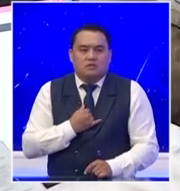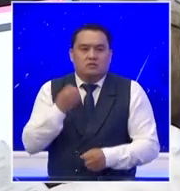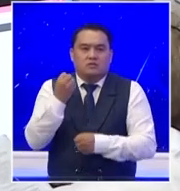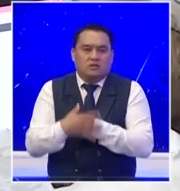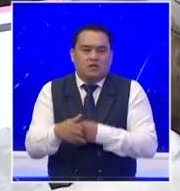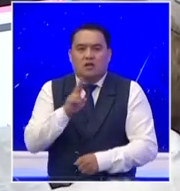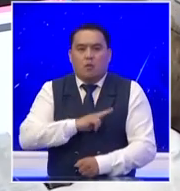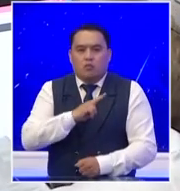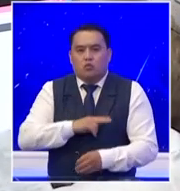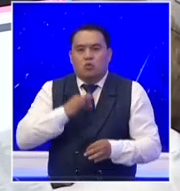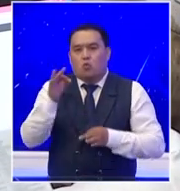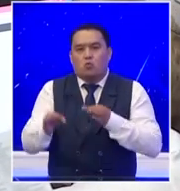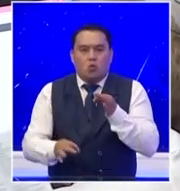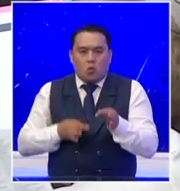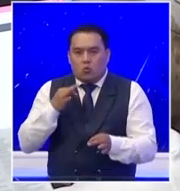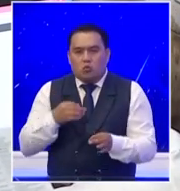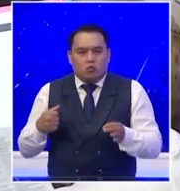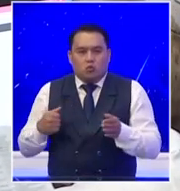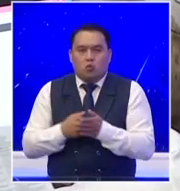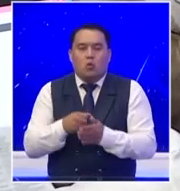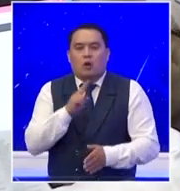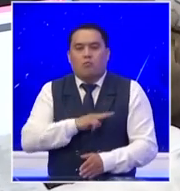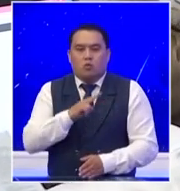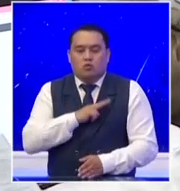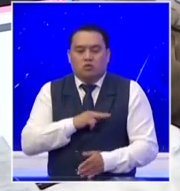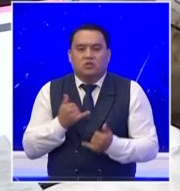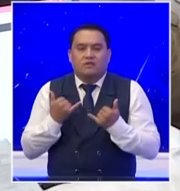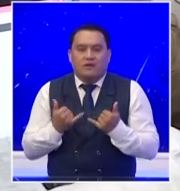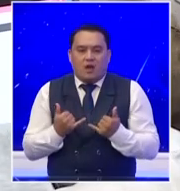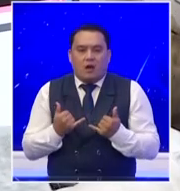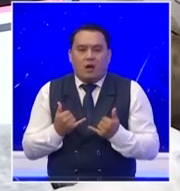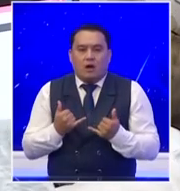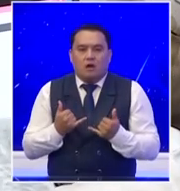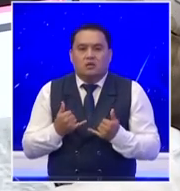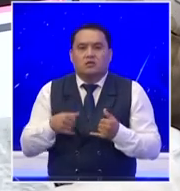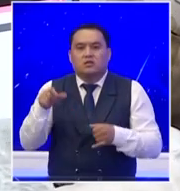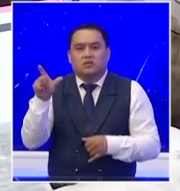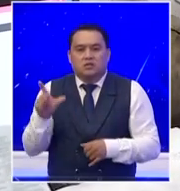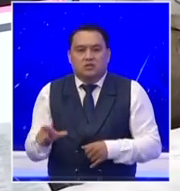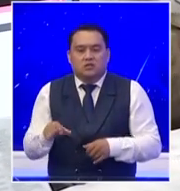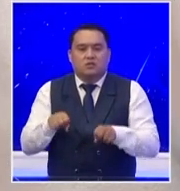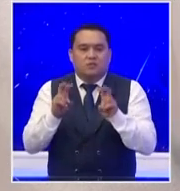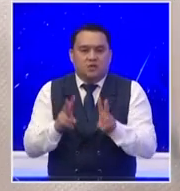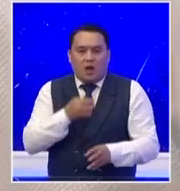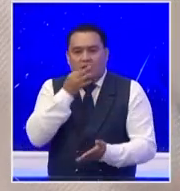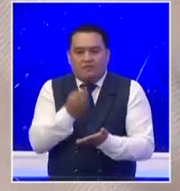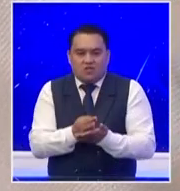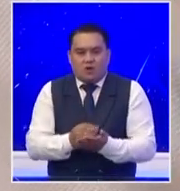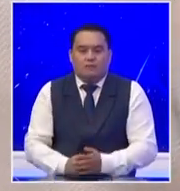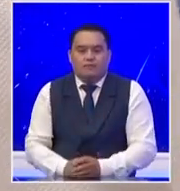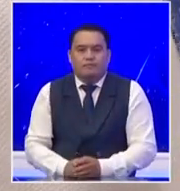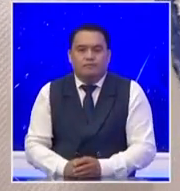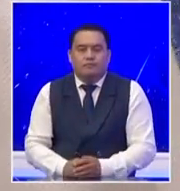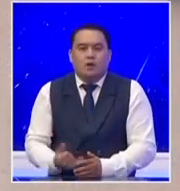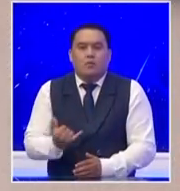колл-центр работает круглосуточно. До этого тоже работали круглосуточно. Операторы на все звонки отвечают. По